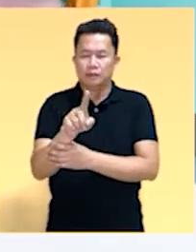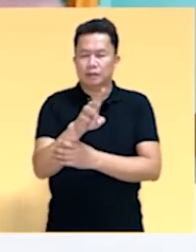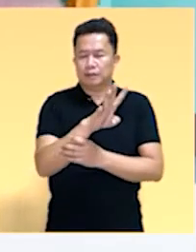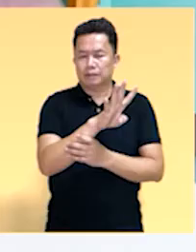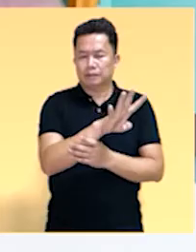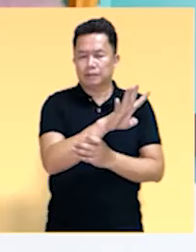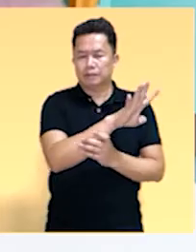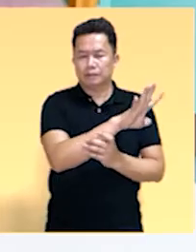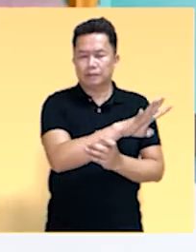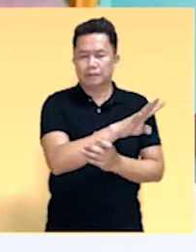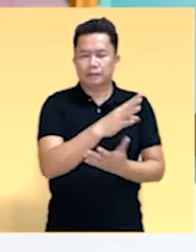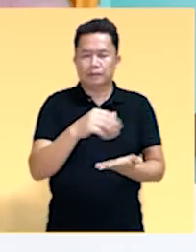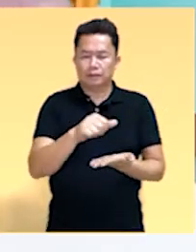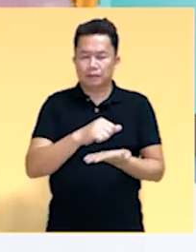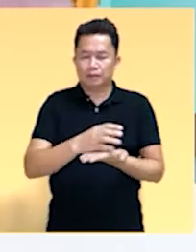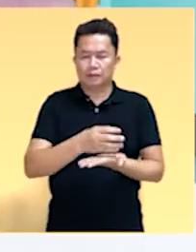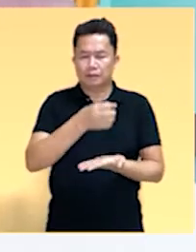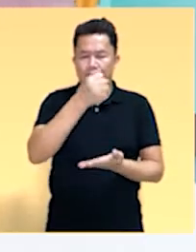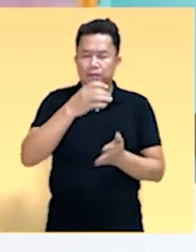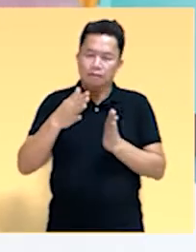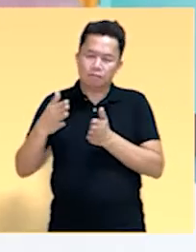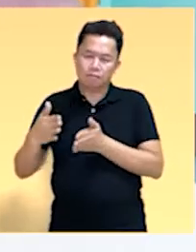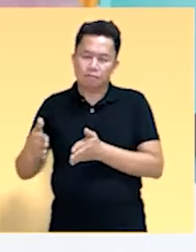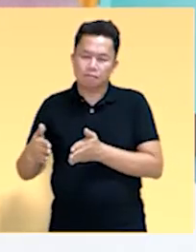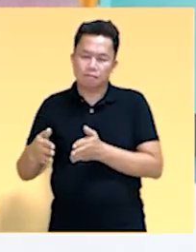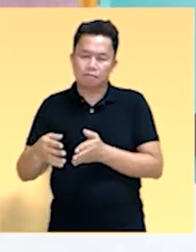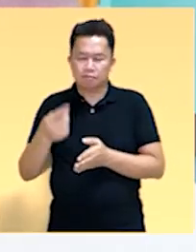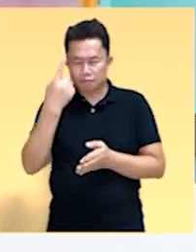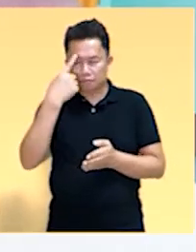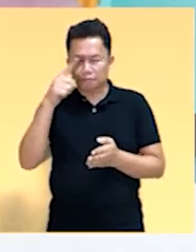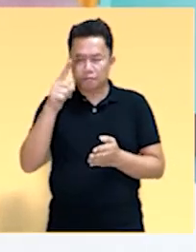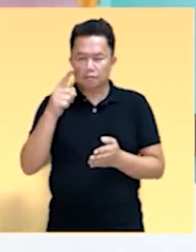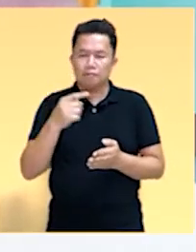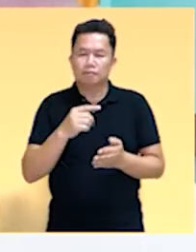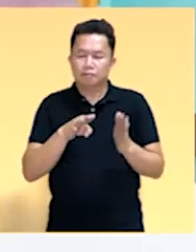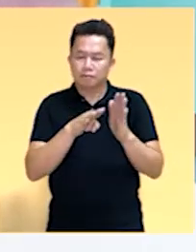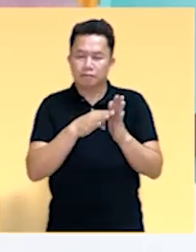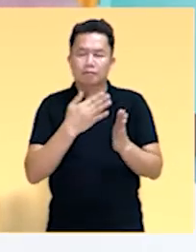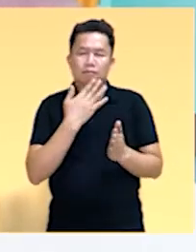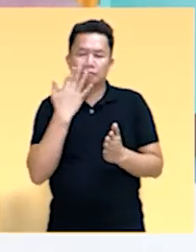2,144 na alcohol bottles ang natira para sa Barangay Makulay.